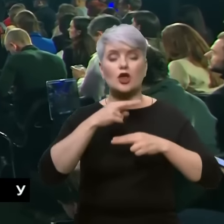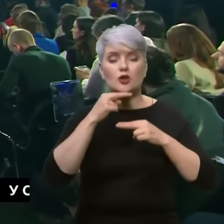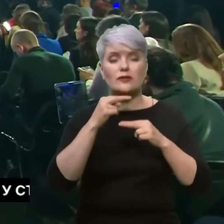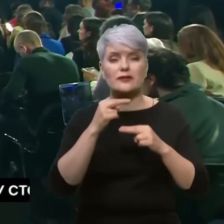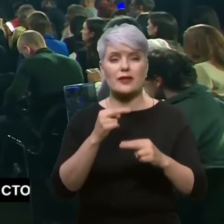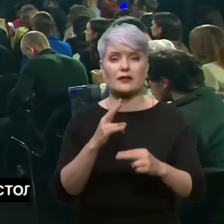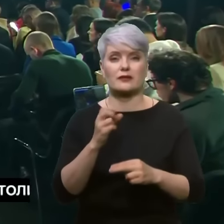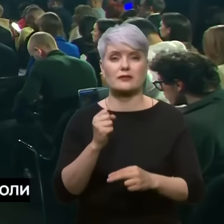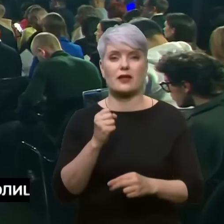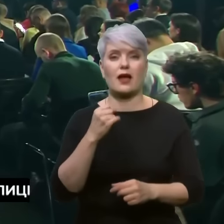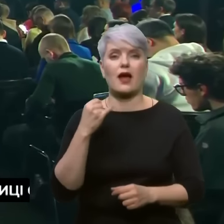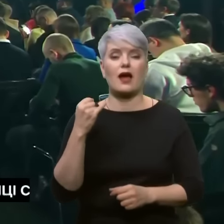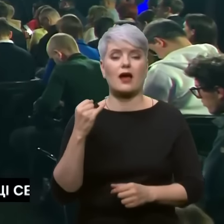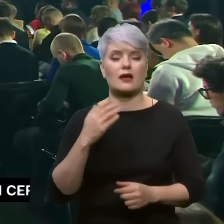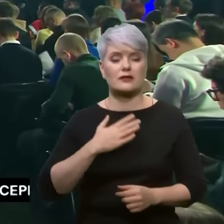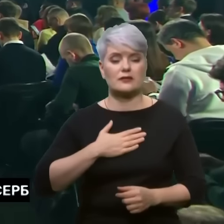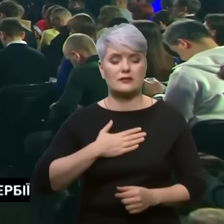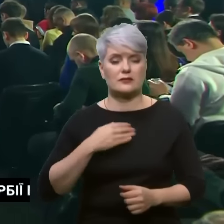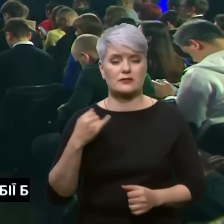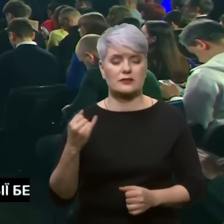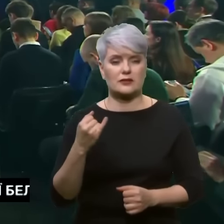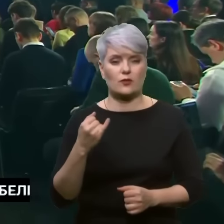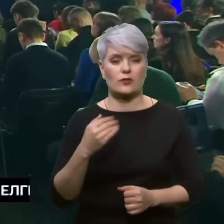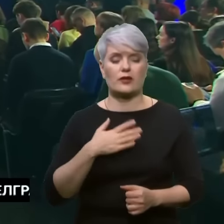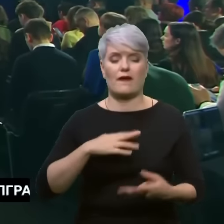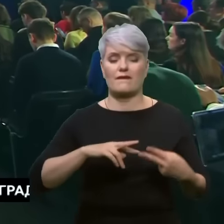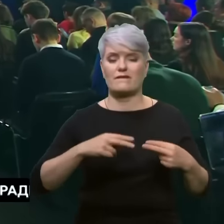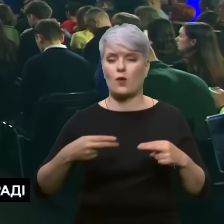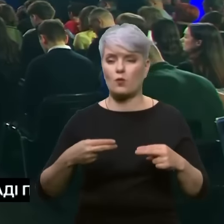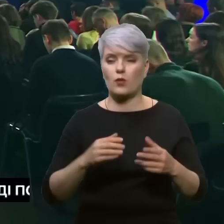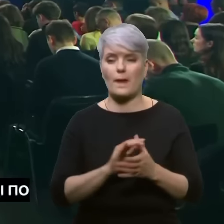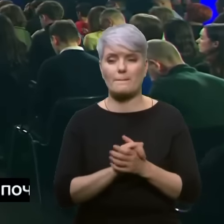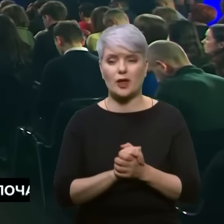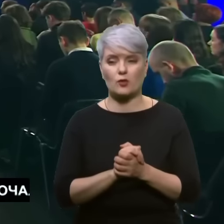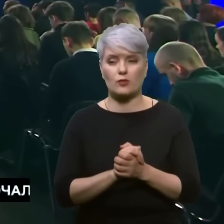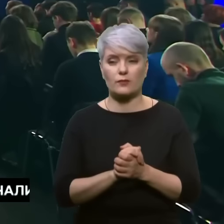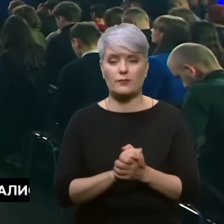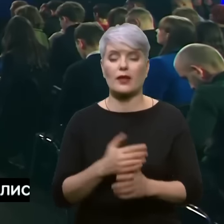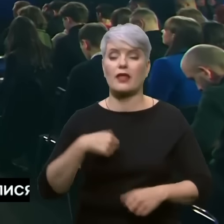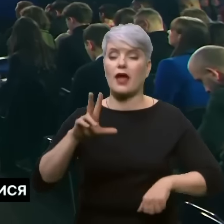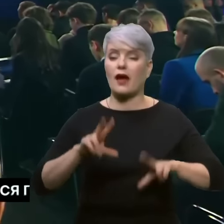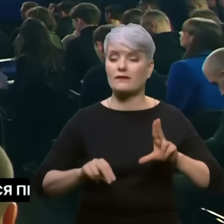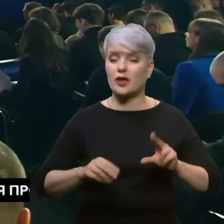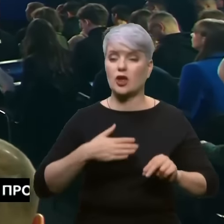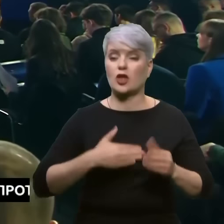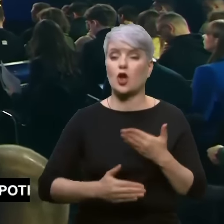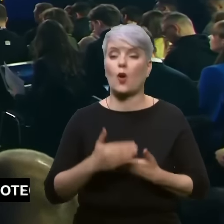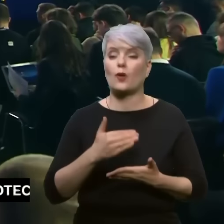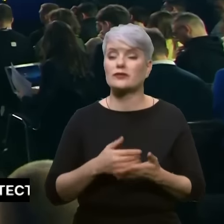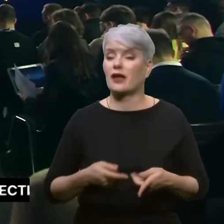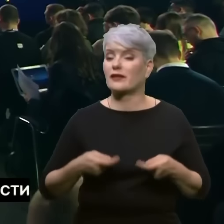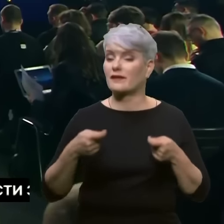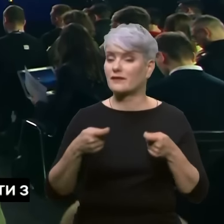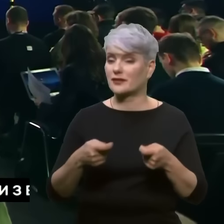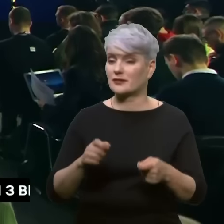історії з Україною, історію з формулою миру. І я вважаю, що наш останній візит до Сполучених Штатів